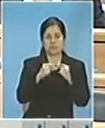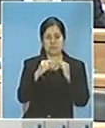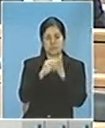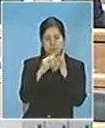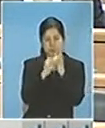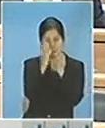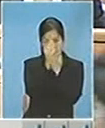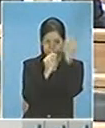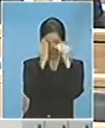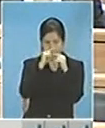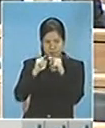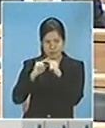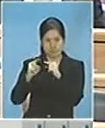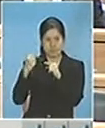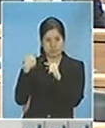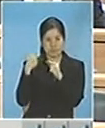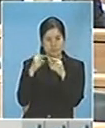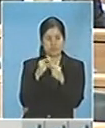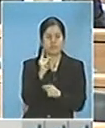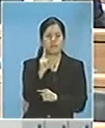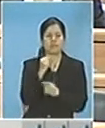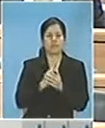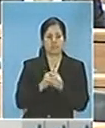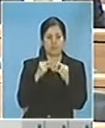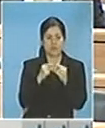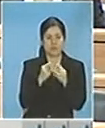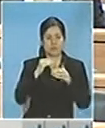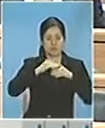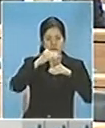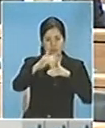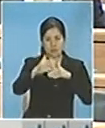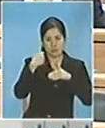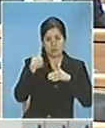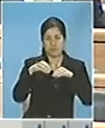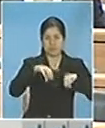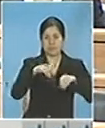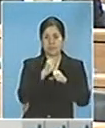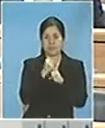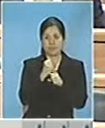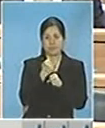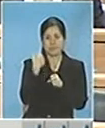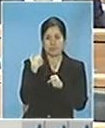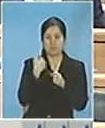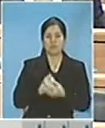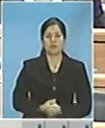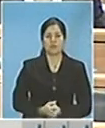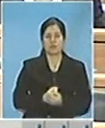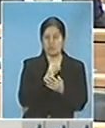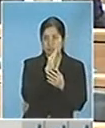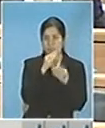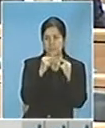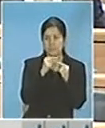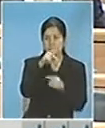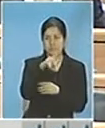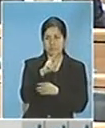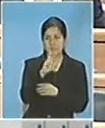ดังกล่าวนั้นนะคะควรจะมีการขยายผลให้มากขึ้นดังนั้นค่ะถ้าหากพระราชบัญญั